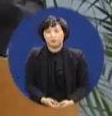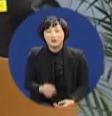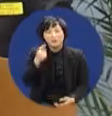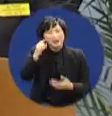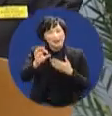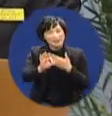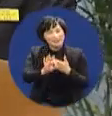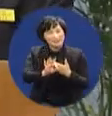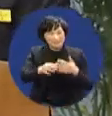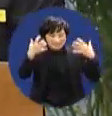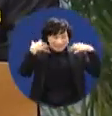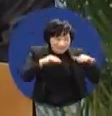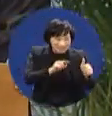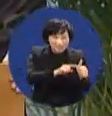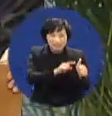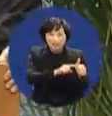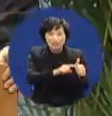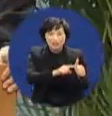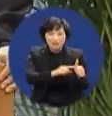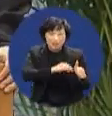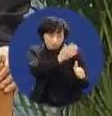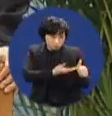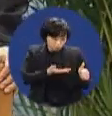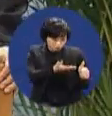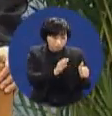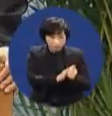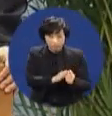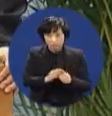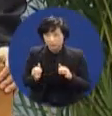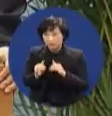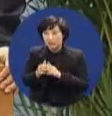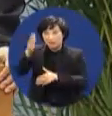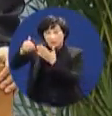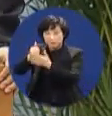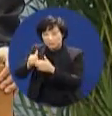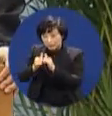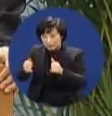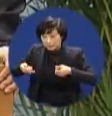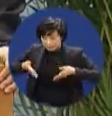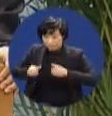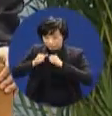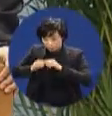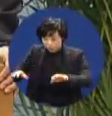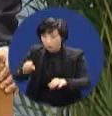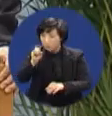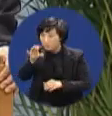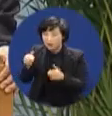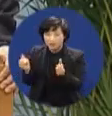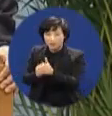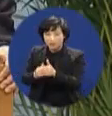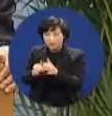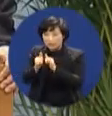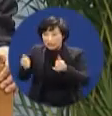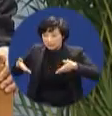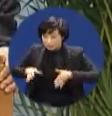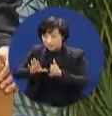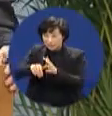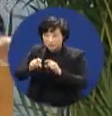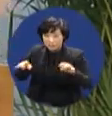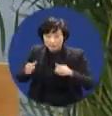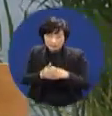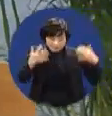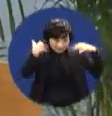만약에 사자에게 권리를 주기를 내가 인간에게 생육하고 번성하라 했으니 인간이 태어날 때마다 네가